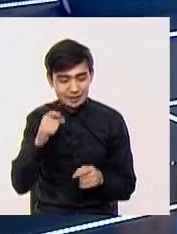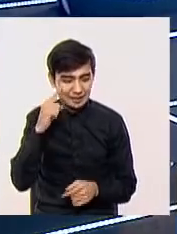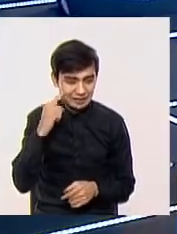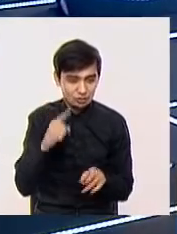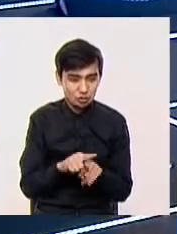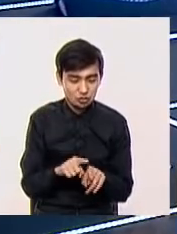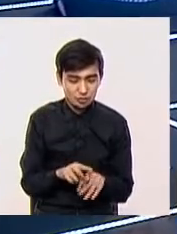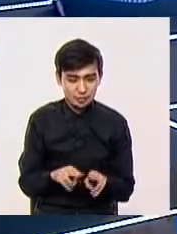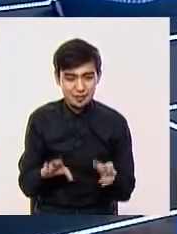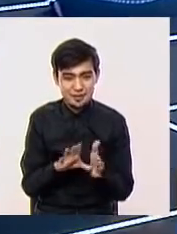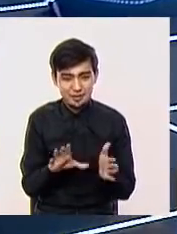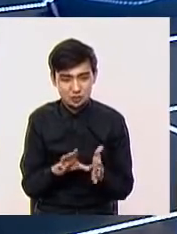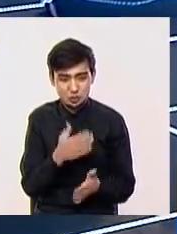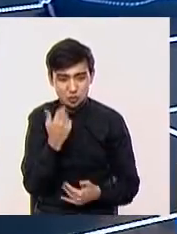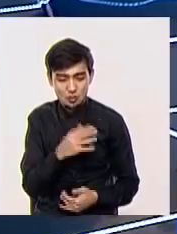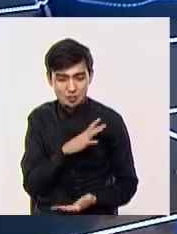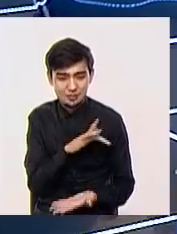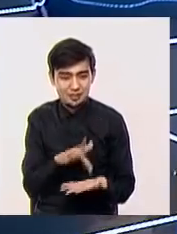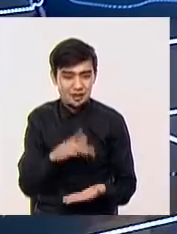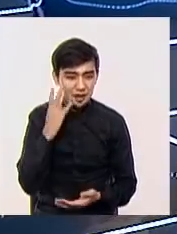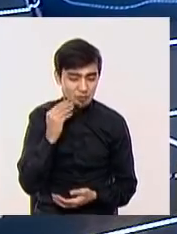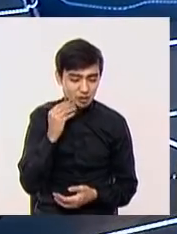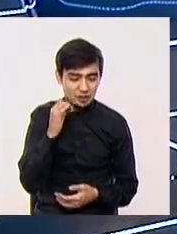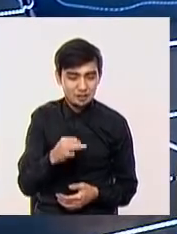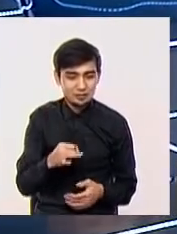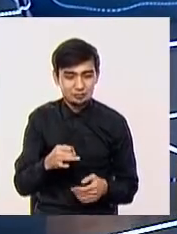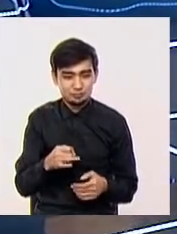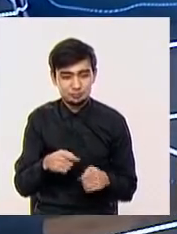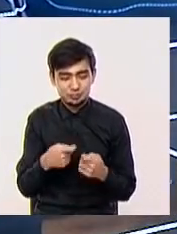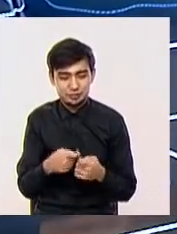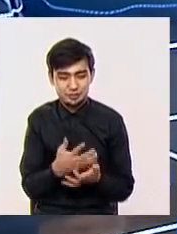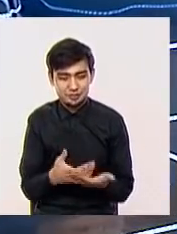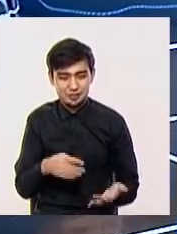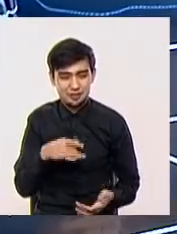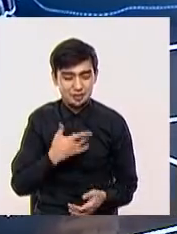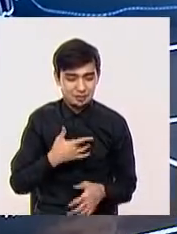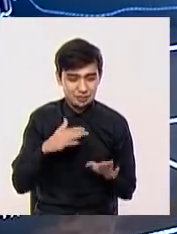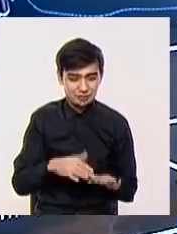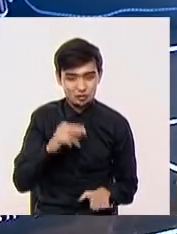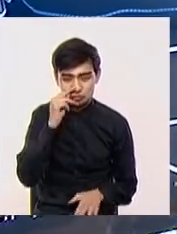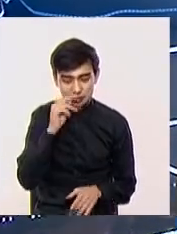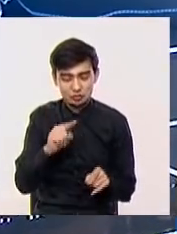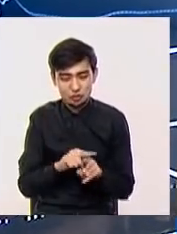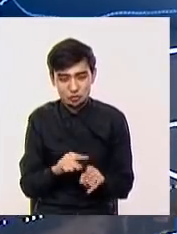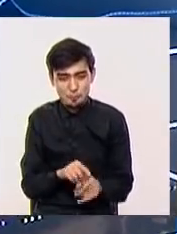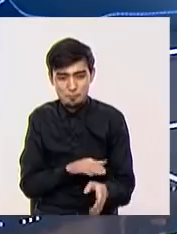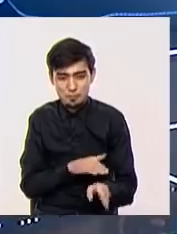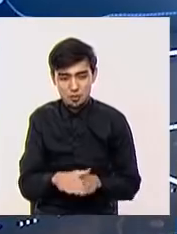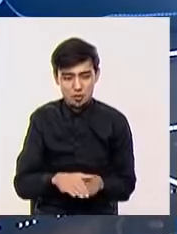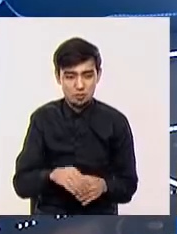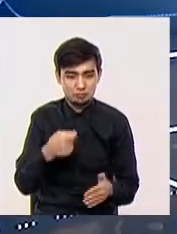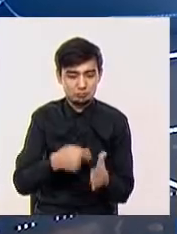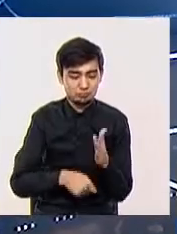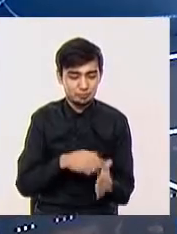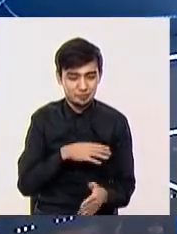Кыргызстан. Электричества не было в центре Алматы, перебои наблюдались и в Таразе, а Шымкент оказался полностью